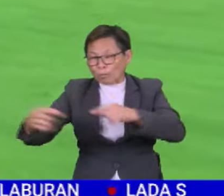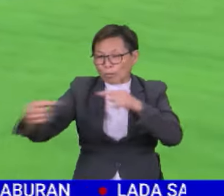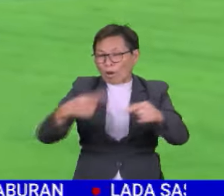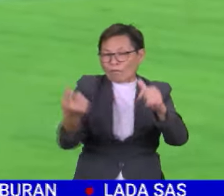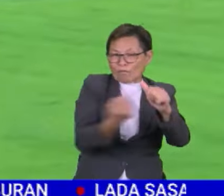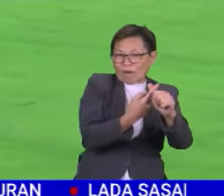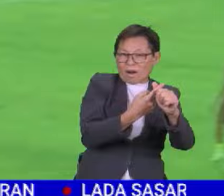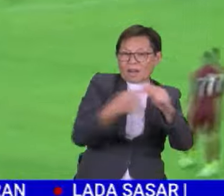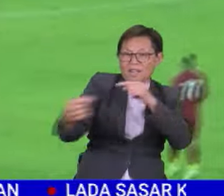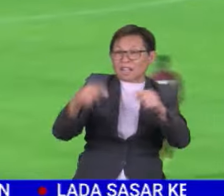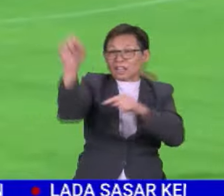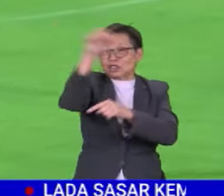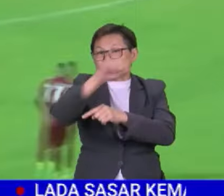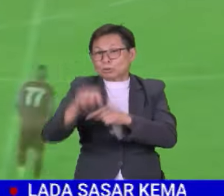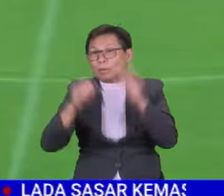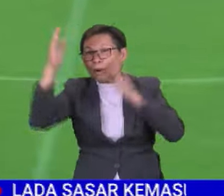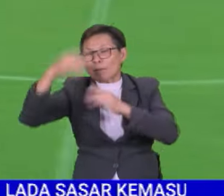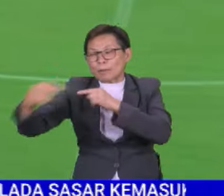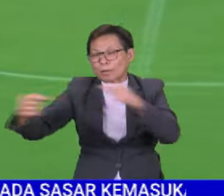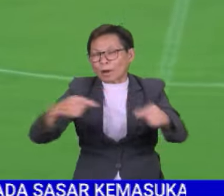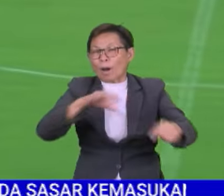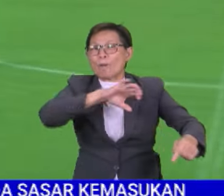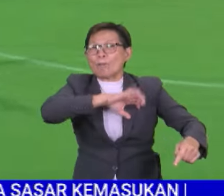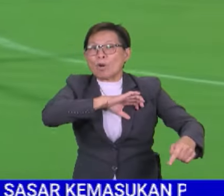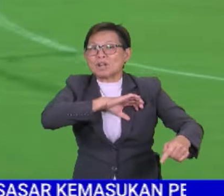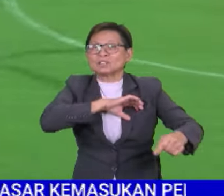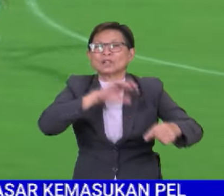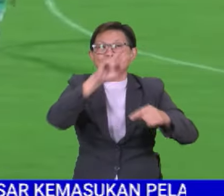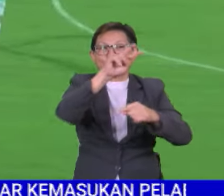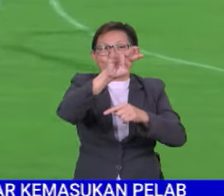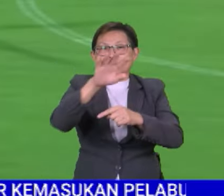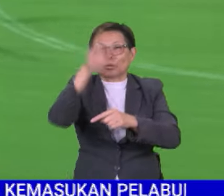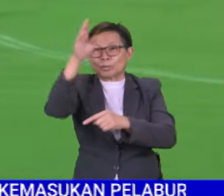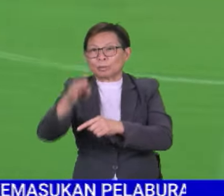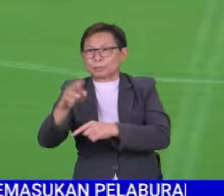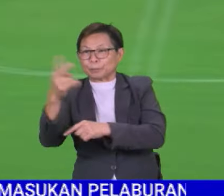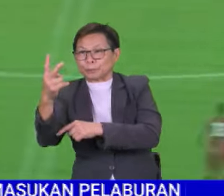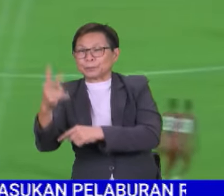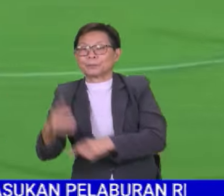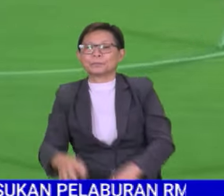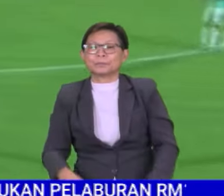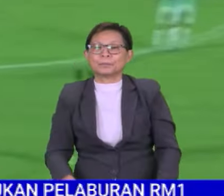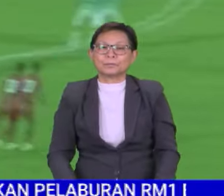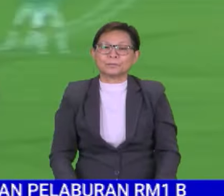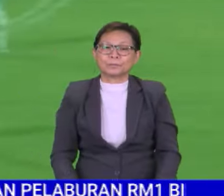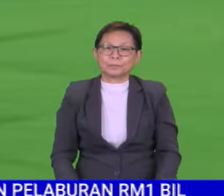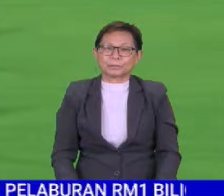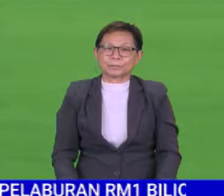pertama Liga Super Malaysia menentang penjara FC 205 Februari ini